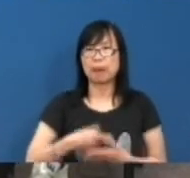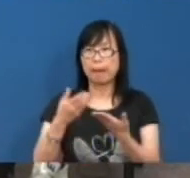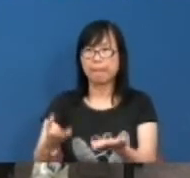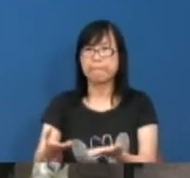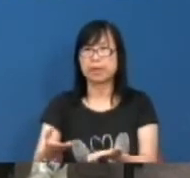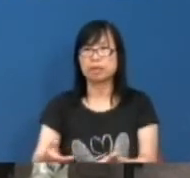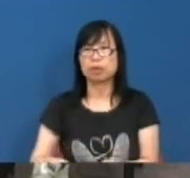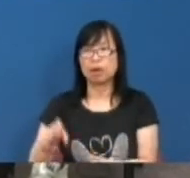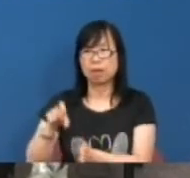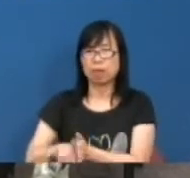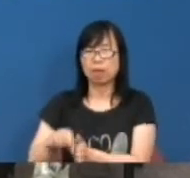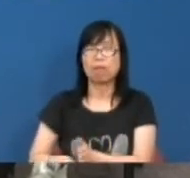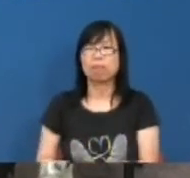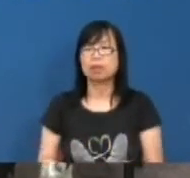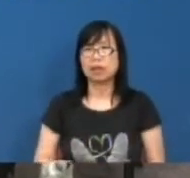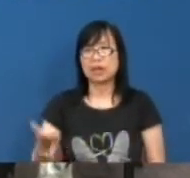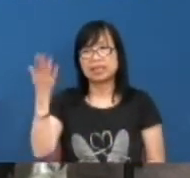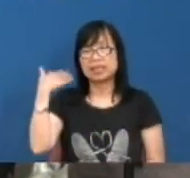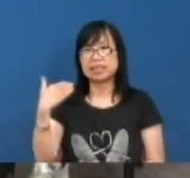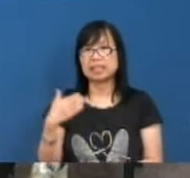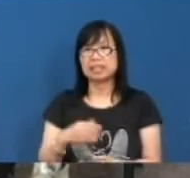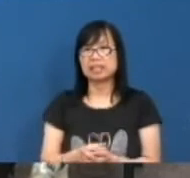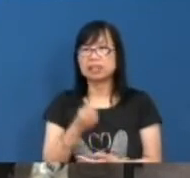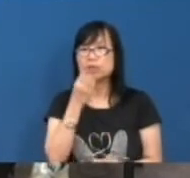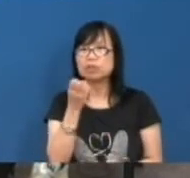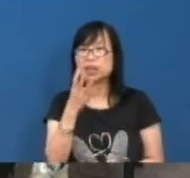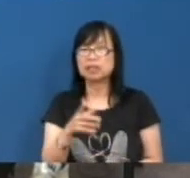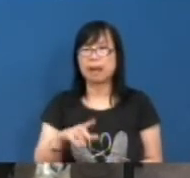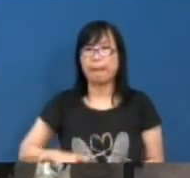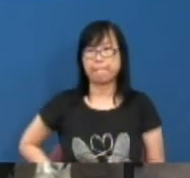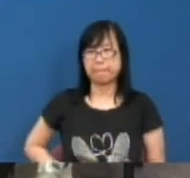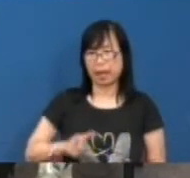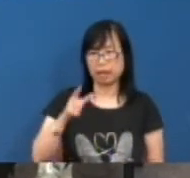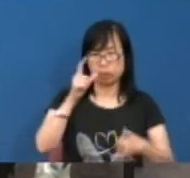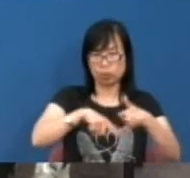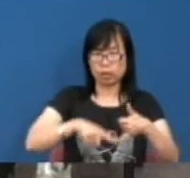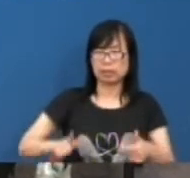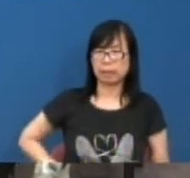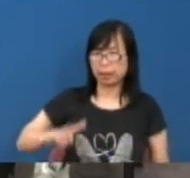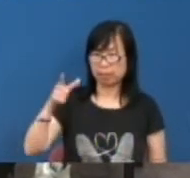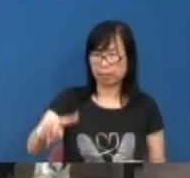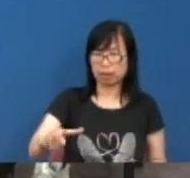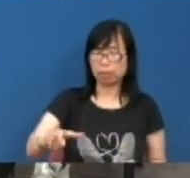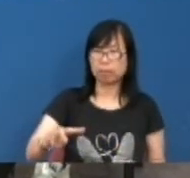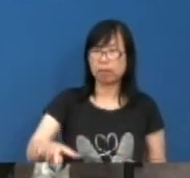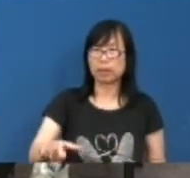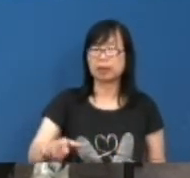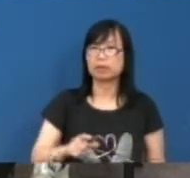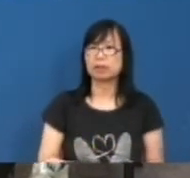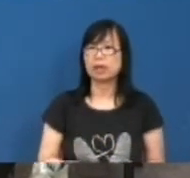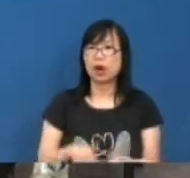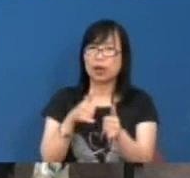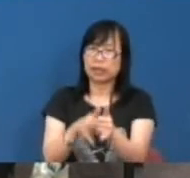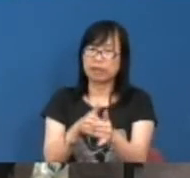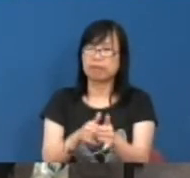啲商家。不過早前我哋講點解要建議話個人嘅八達通咧，即係個人嘅，即係話你只係跟翻個